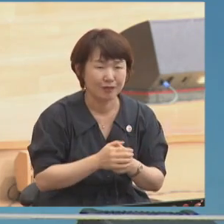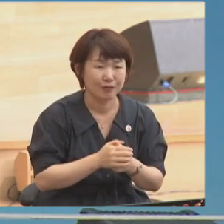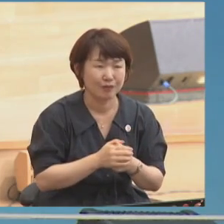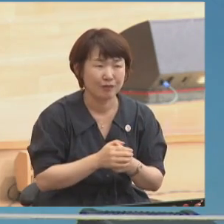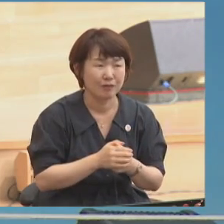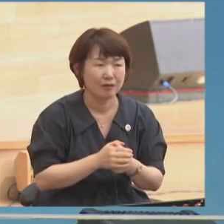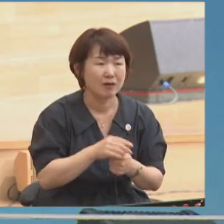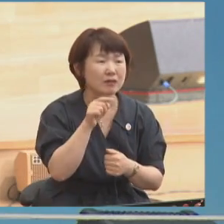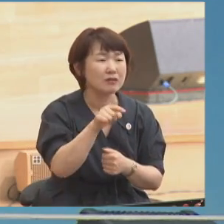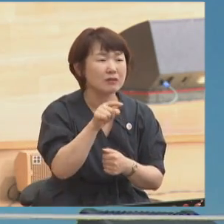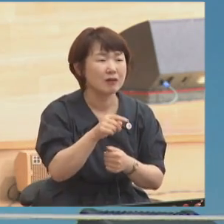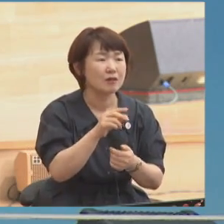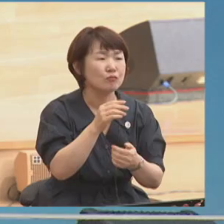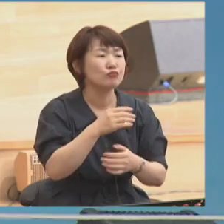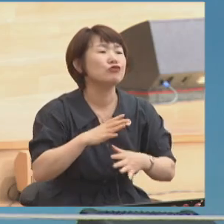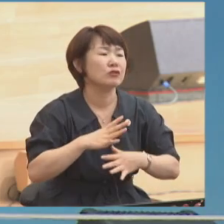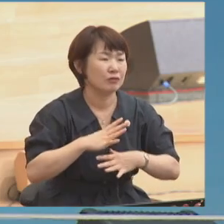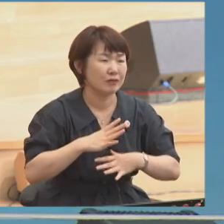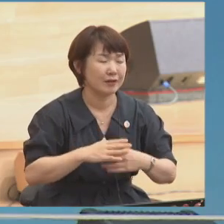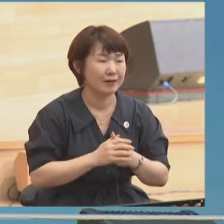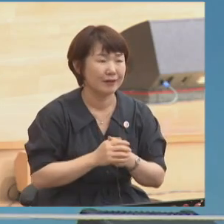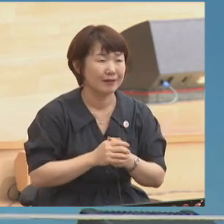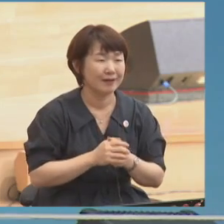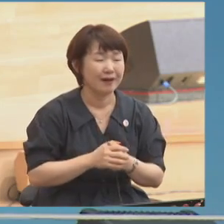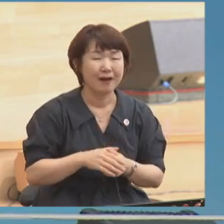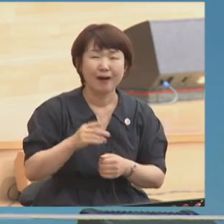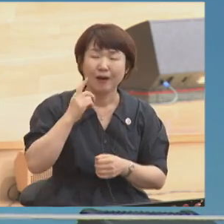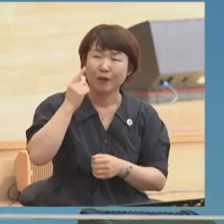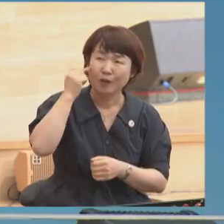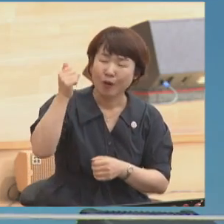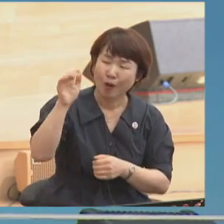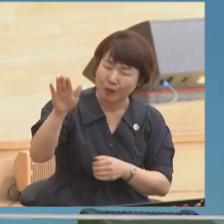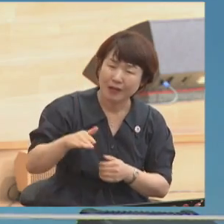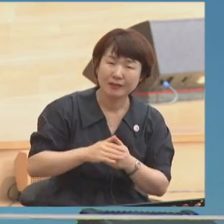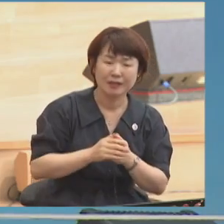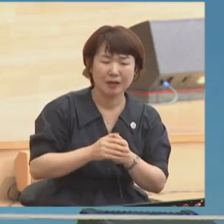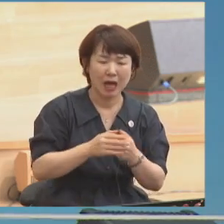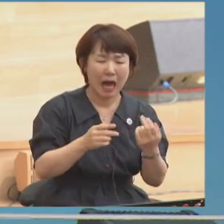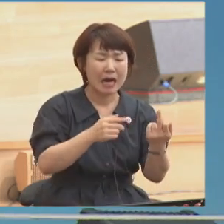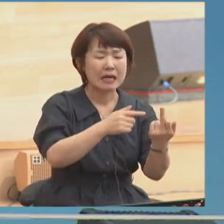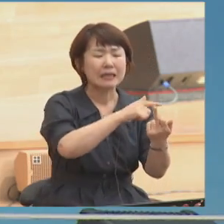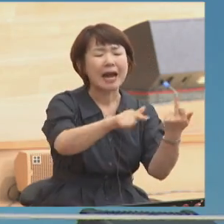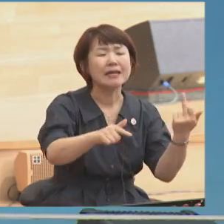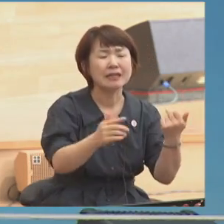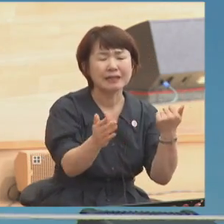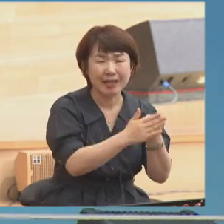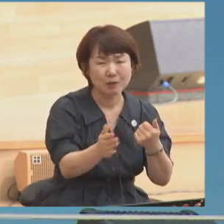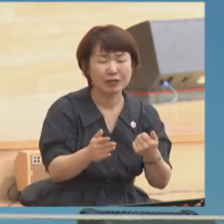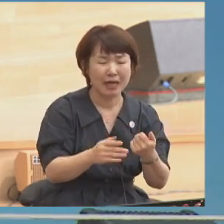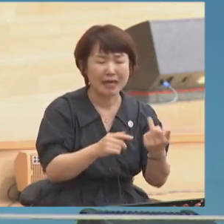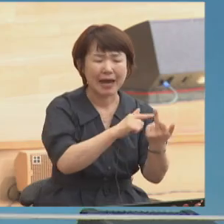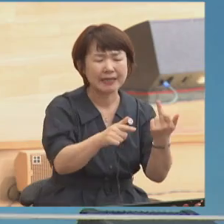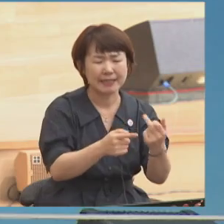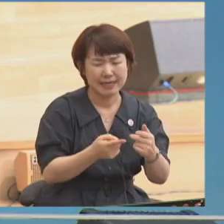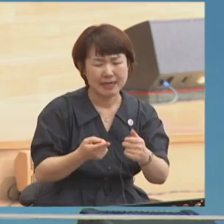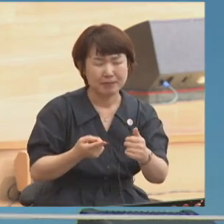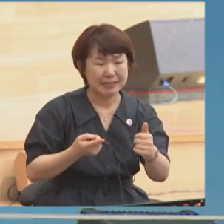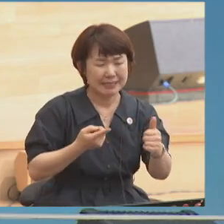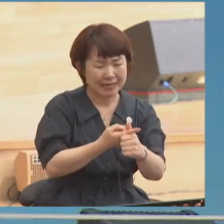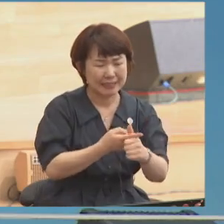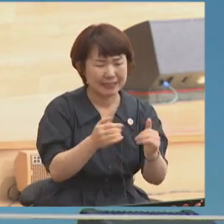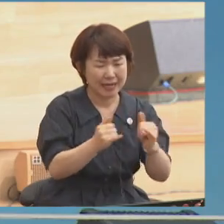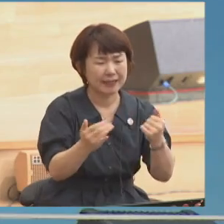이게 무서운 거예요. 에이, 목사님, 가인이니까 그랬지, 가인 그 살인자니까 그렇게까지